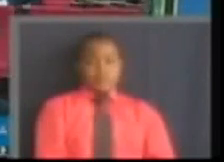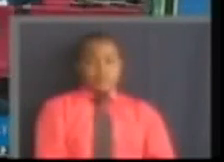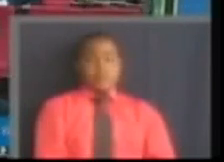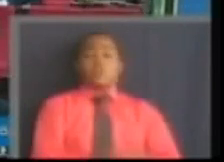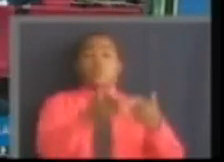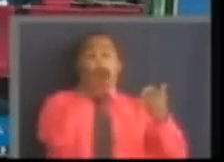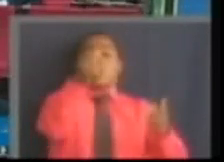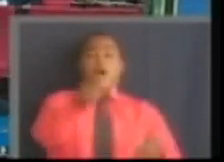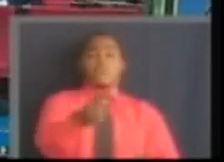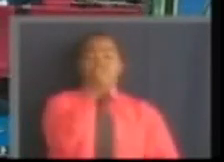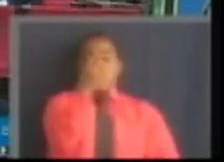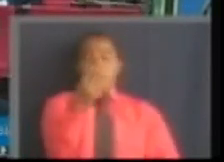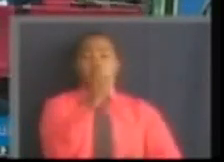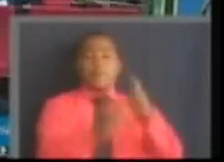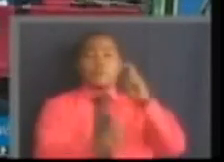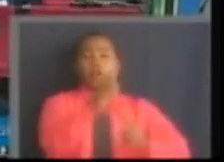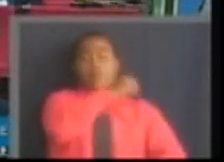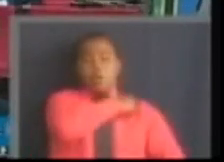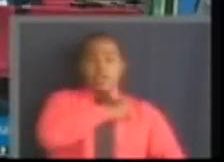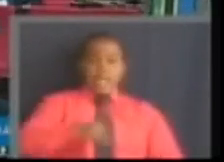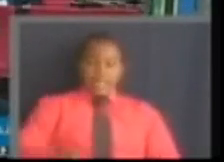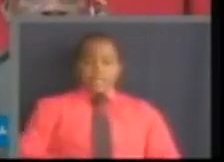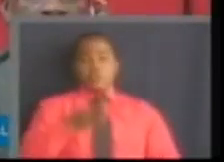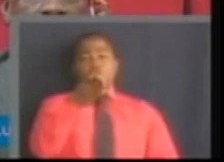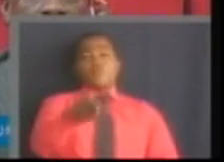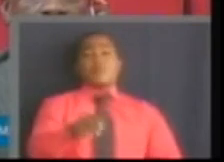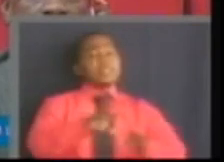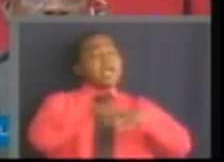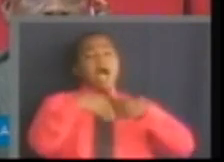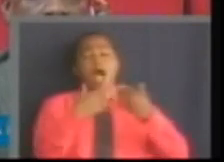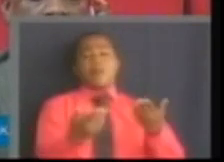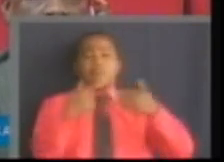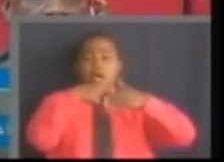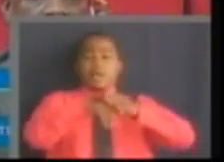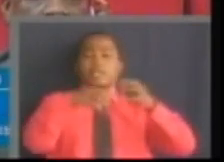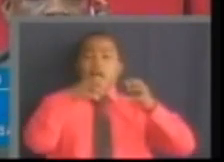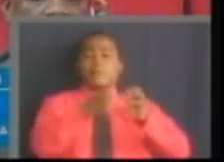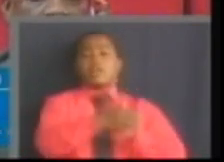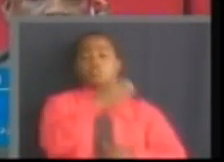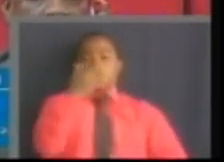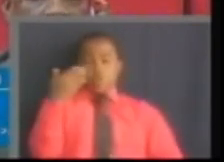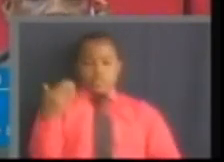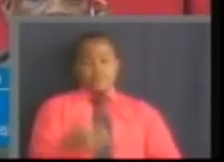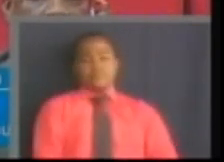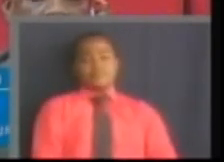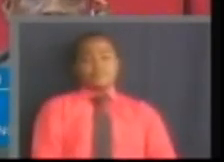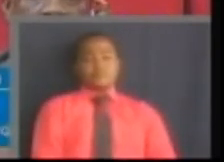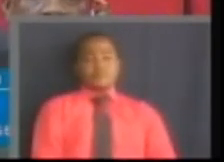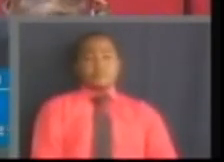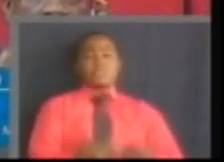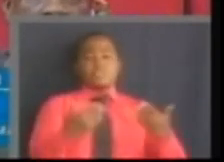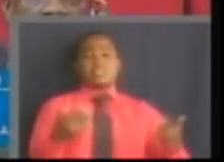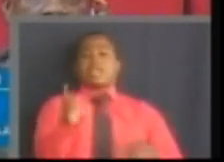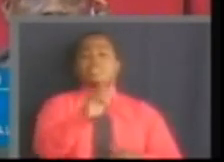urais wa vyama mbalimbali kutoka Zanzibar, lakini sioni katika kamati yoyote ile. Sasa tusiwe tunaangalia